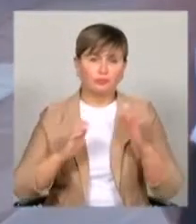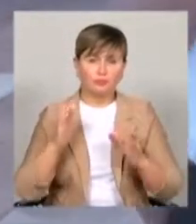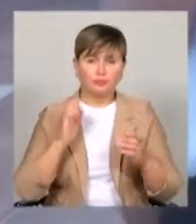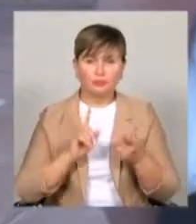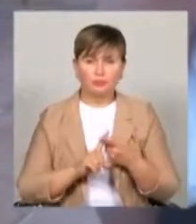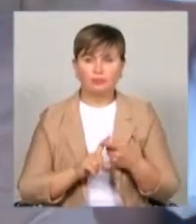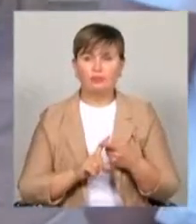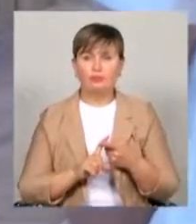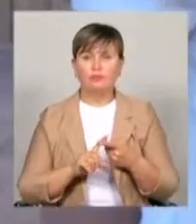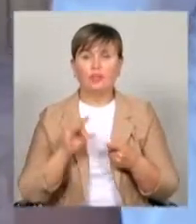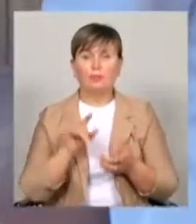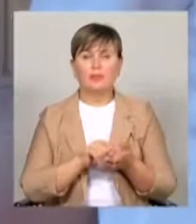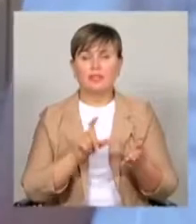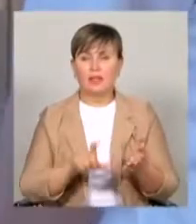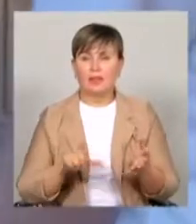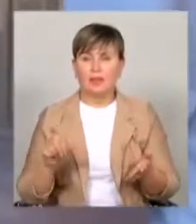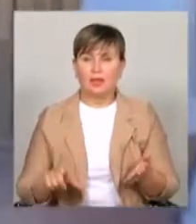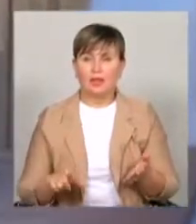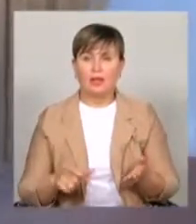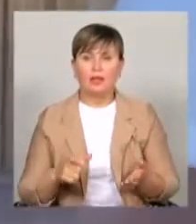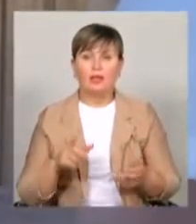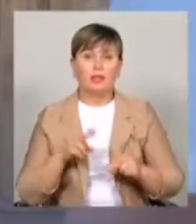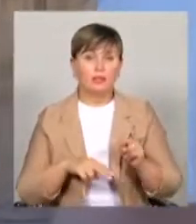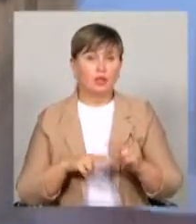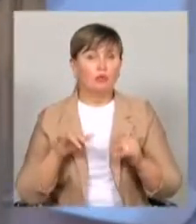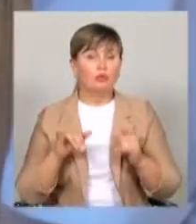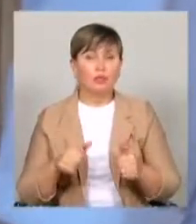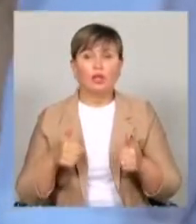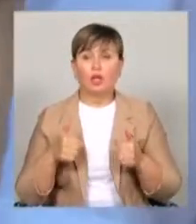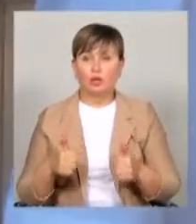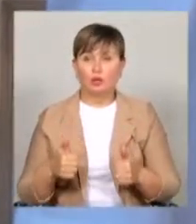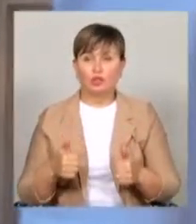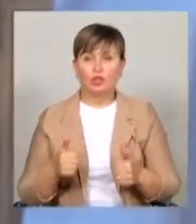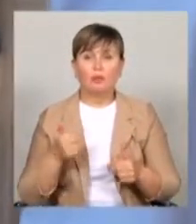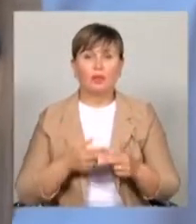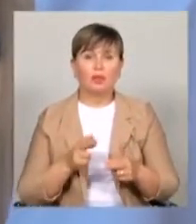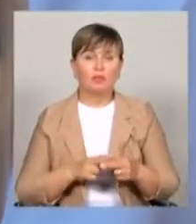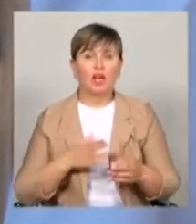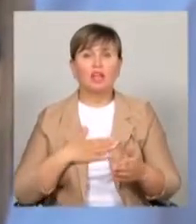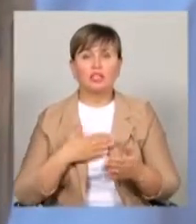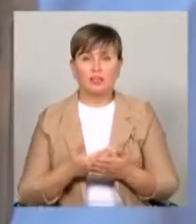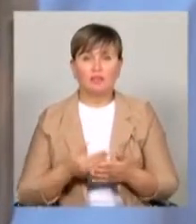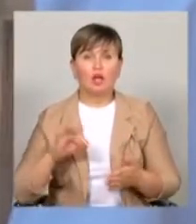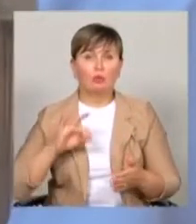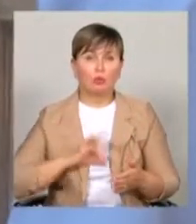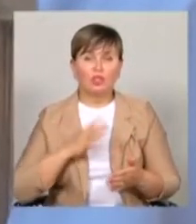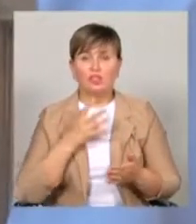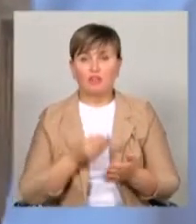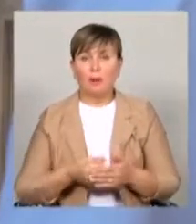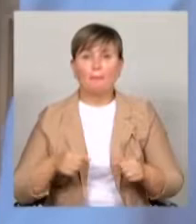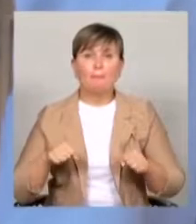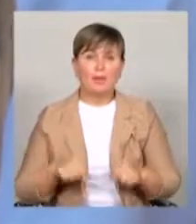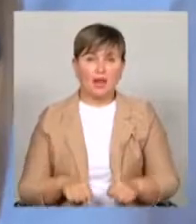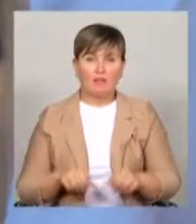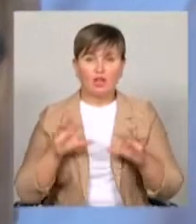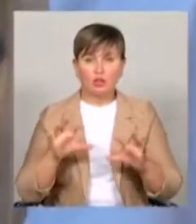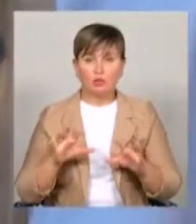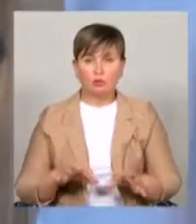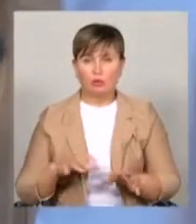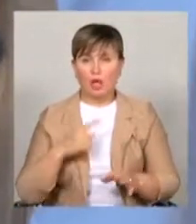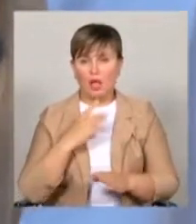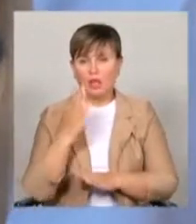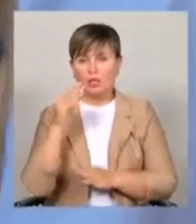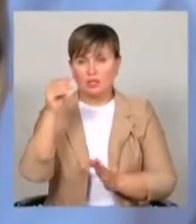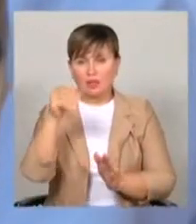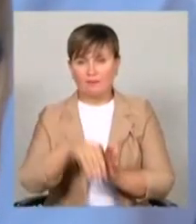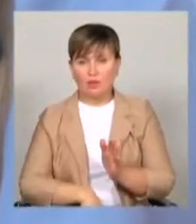и пенсионеры. Настроение у них довольно хорошее, потому что они активно пользуются своим правом конституционным, а именно голосуют,